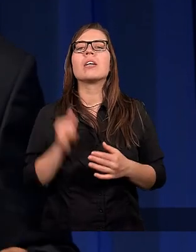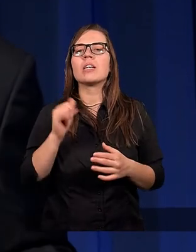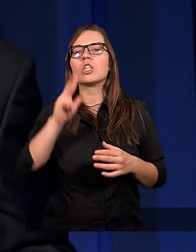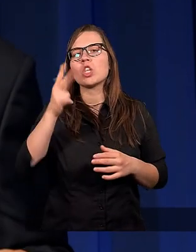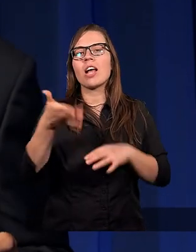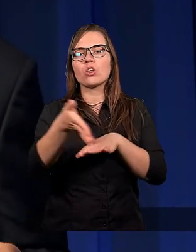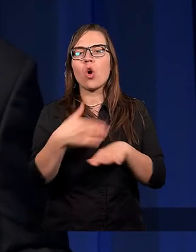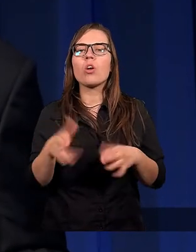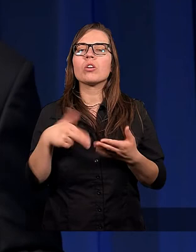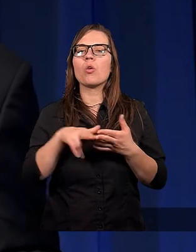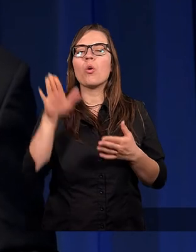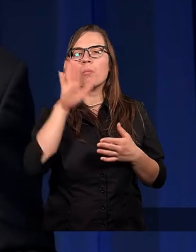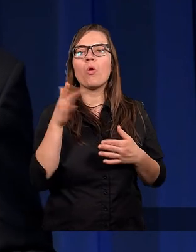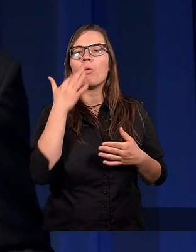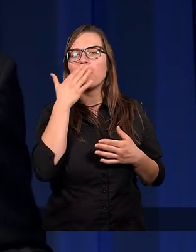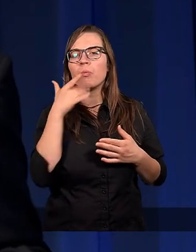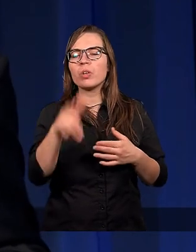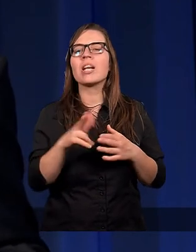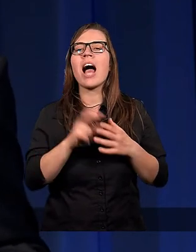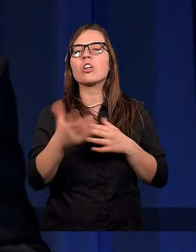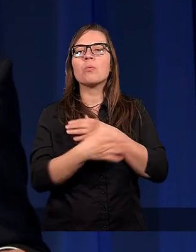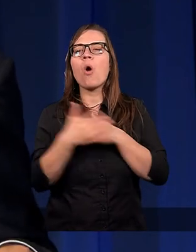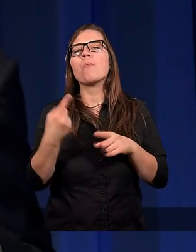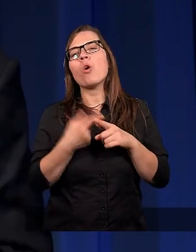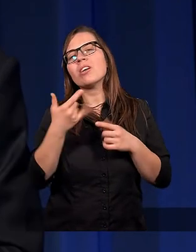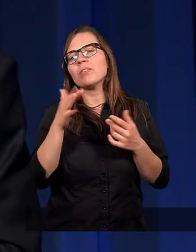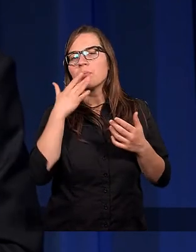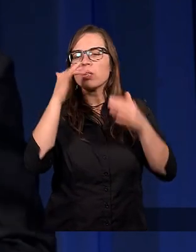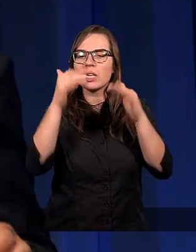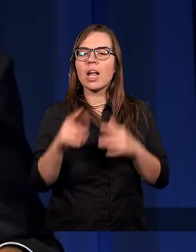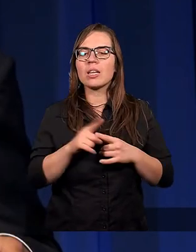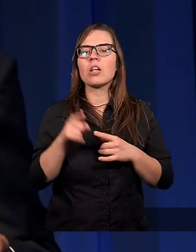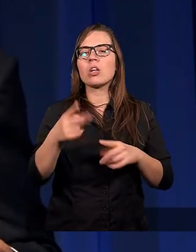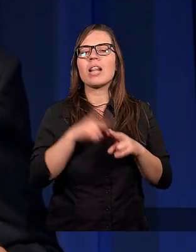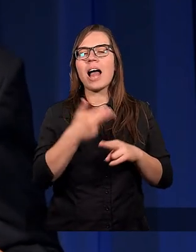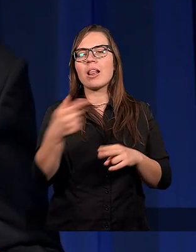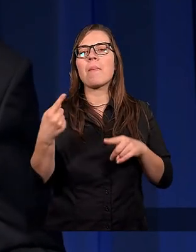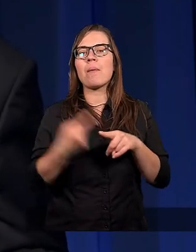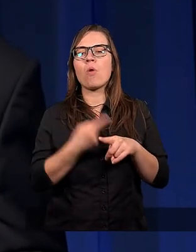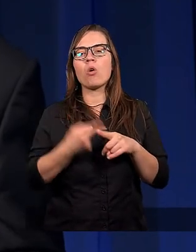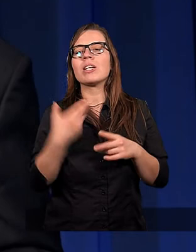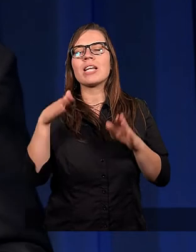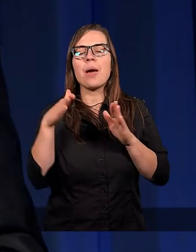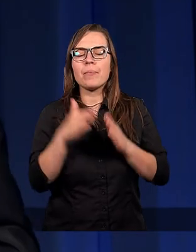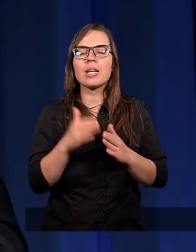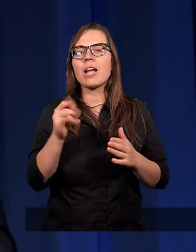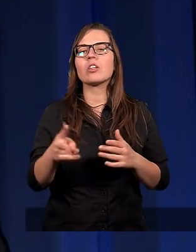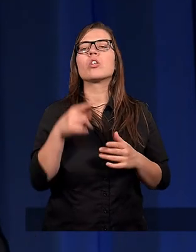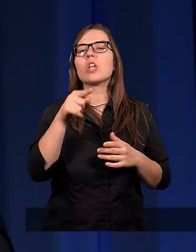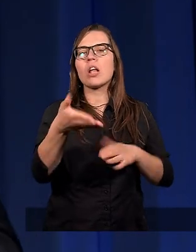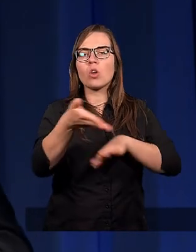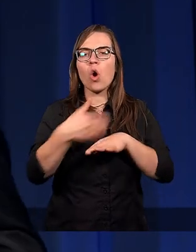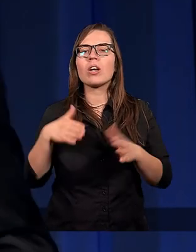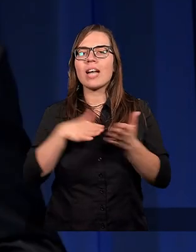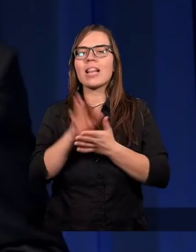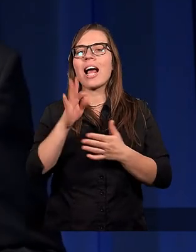Jest to taki rozdział, w którym Bóg tłumaczy, na czym polega prawdziwy post, ale ja nie chcę mówić teraz tak bardzo na temat postu. Niemniej, rozdział ten zaczyna